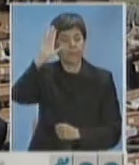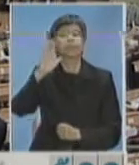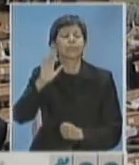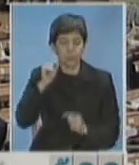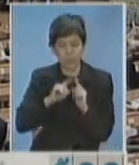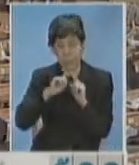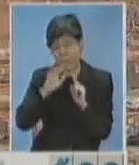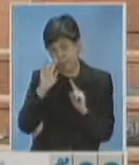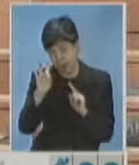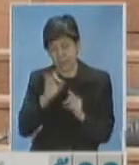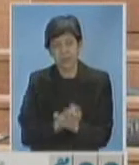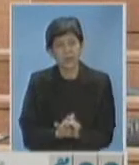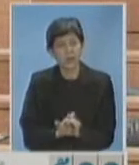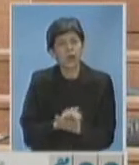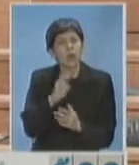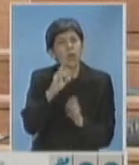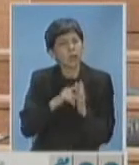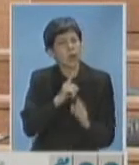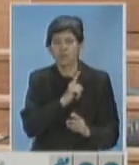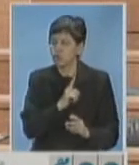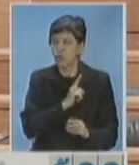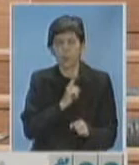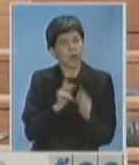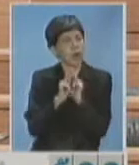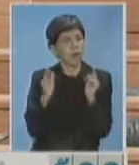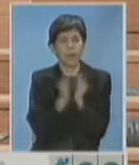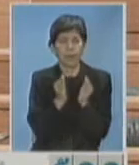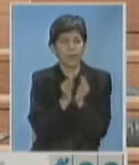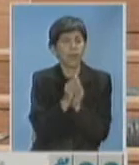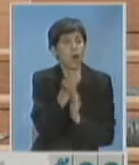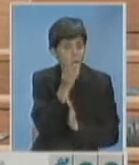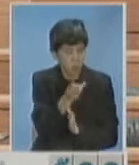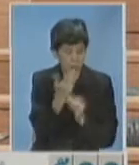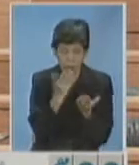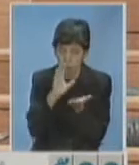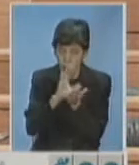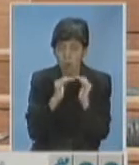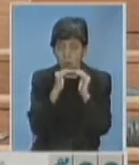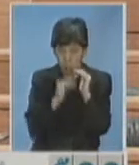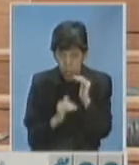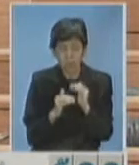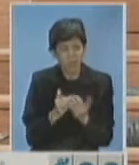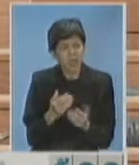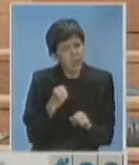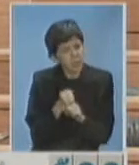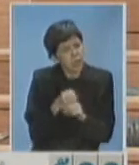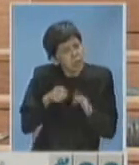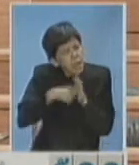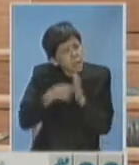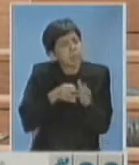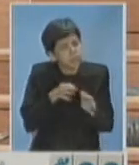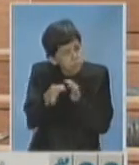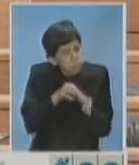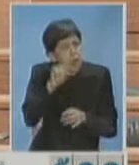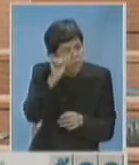ในข้อที่8นะครับท่านวัชระได้ทำหน้าที่กรรมาธิการเสียงข้างน้อยปรับลดงบประมาณก็ชอบที่จะต้องแสดงเหตุผลหรือตำ